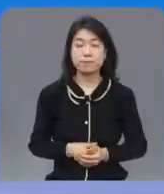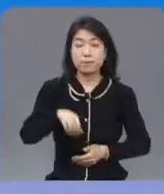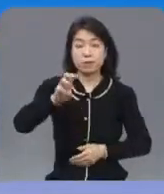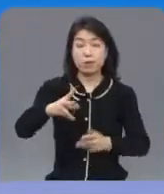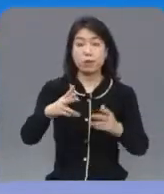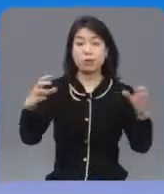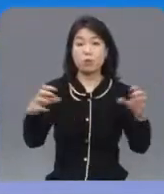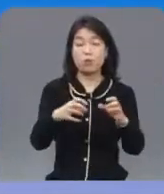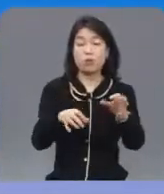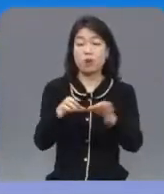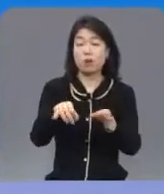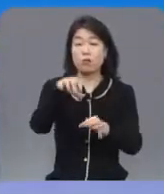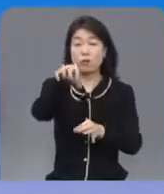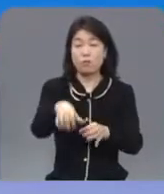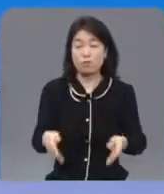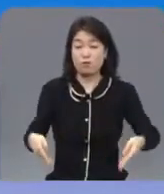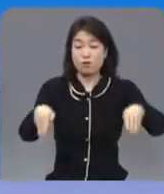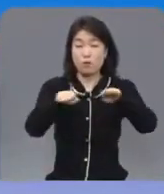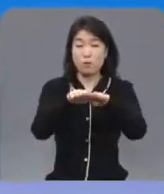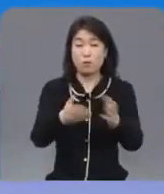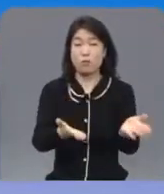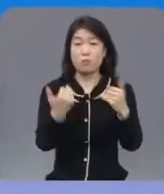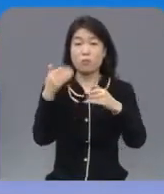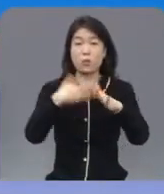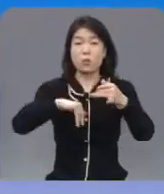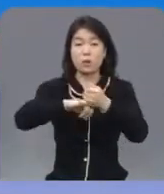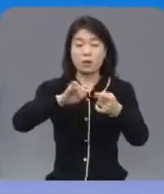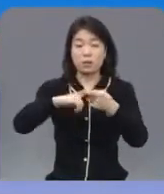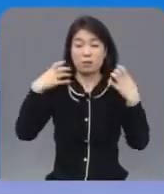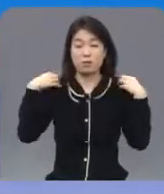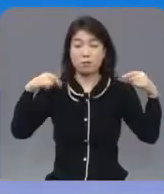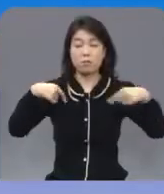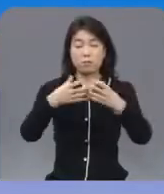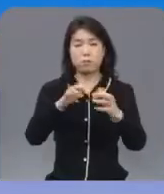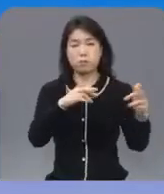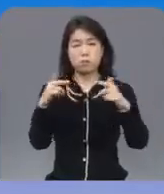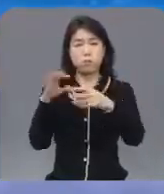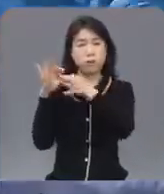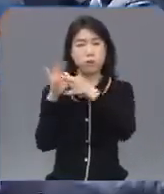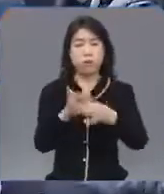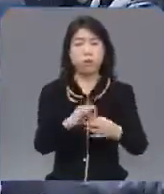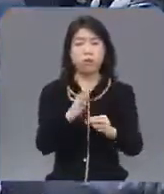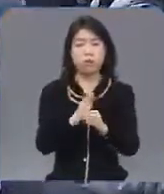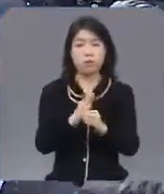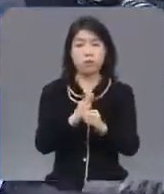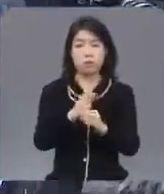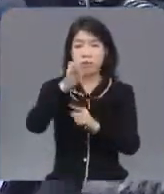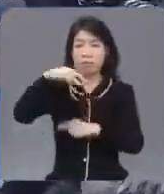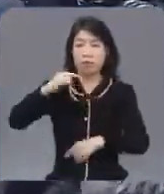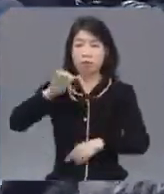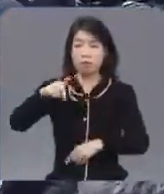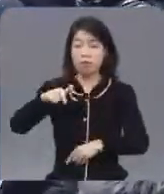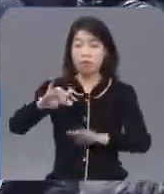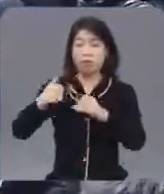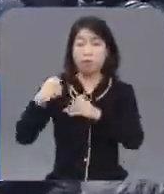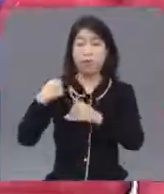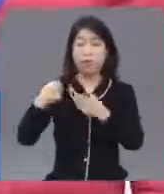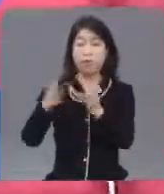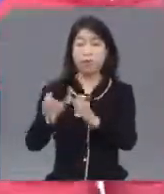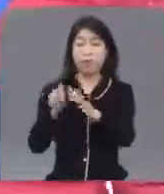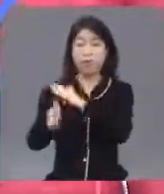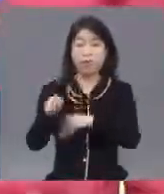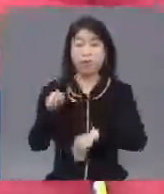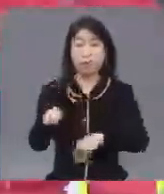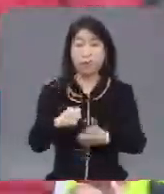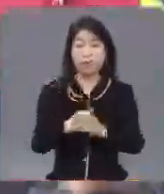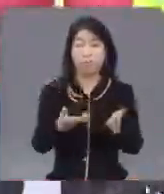반격 복합쇼핑몰 일치 공약과 관련한 정치권의 공방이 계속되고 있습니다 예주 속 국민의 힘 대표는 쇼핑몰